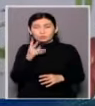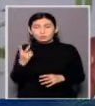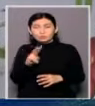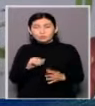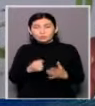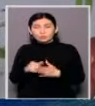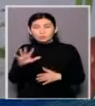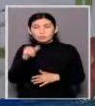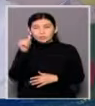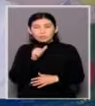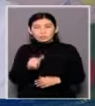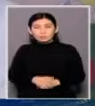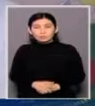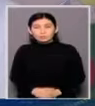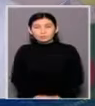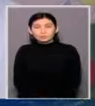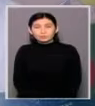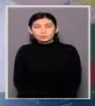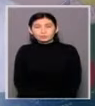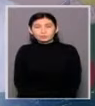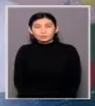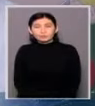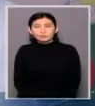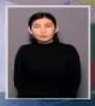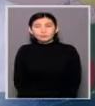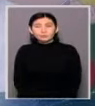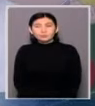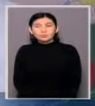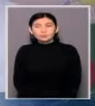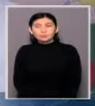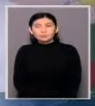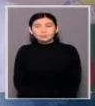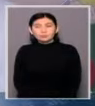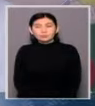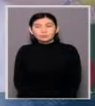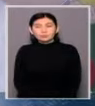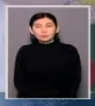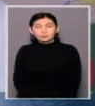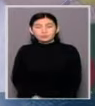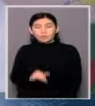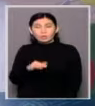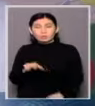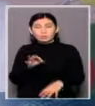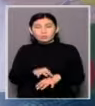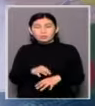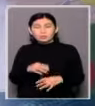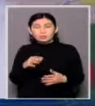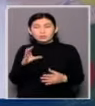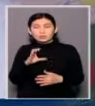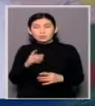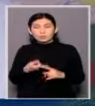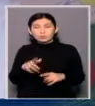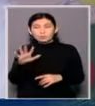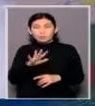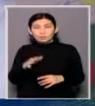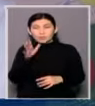до 5 лет. Аутизм диагноз. Ставится в раннем возрасте с 3 до 5 лет. Бывает